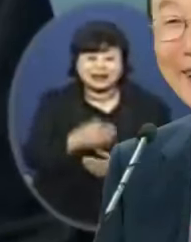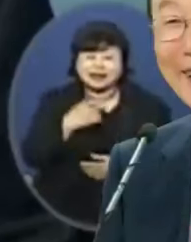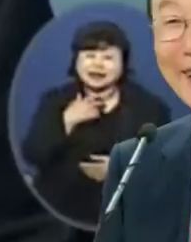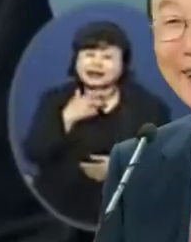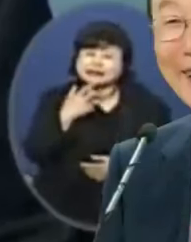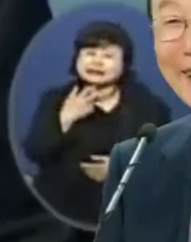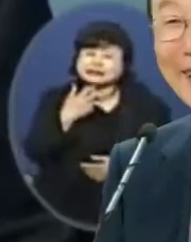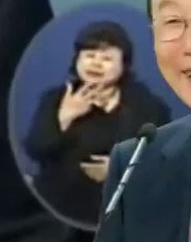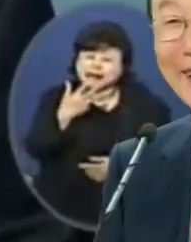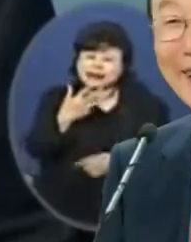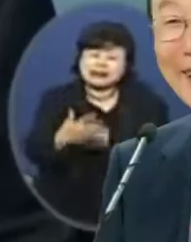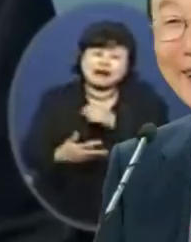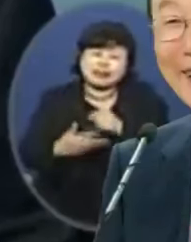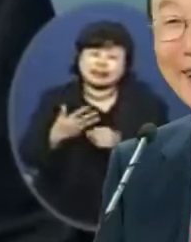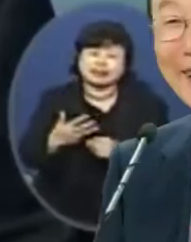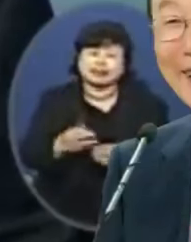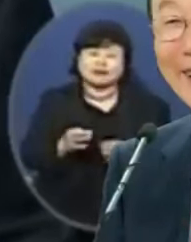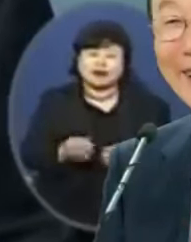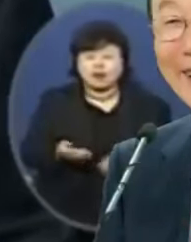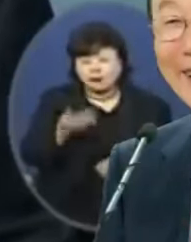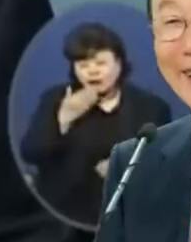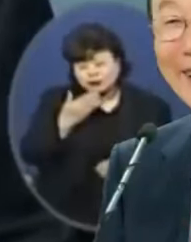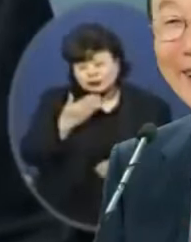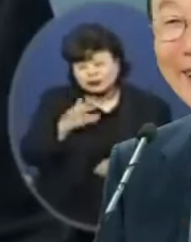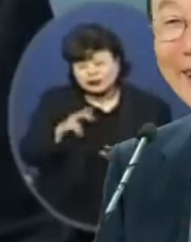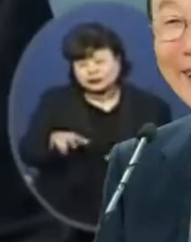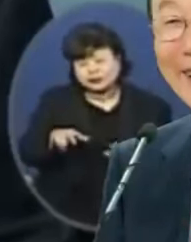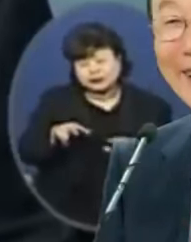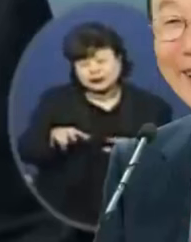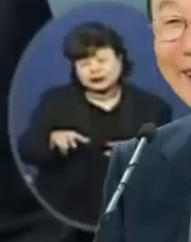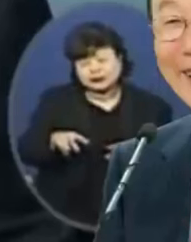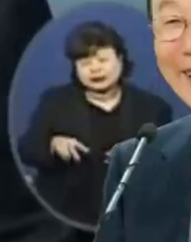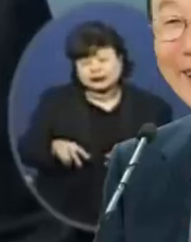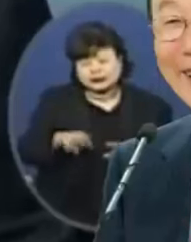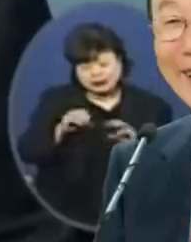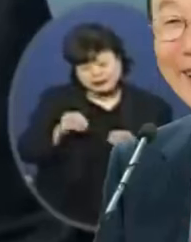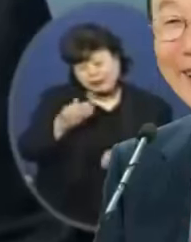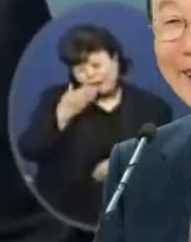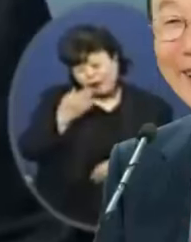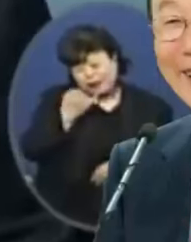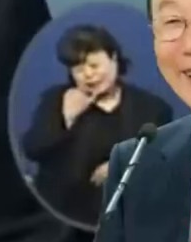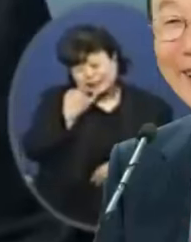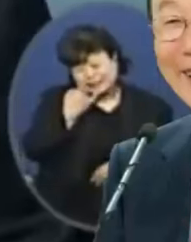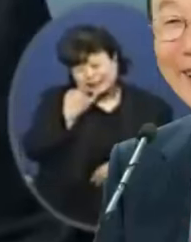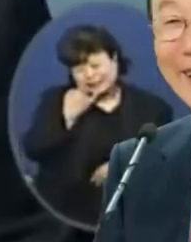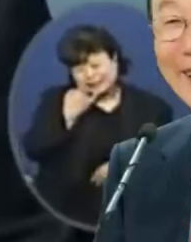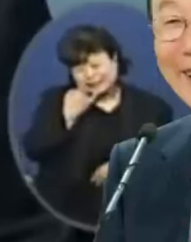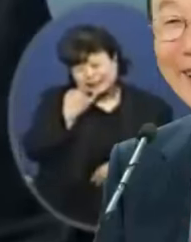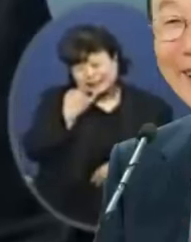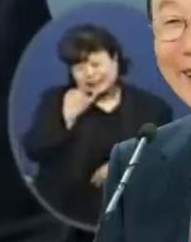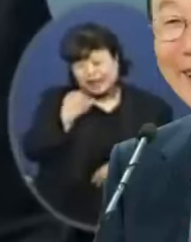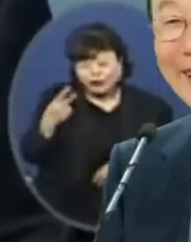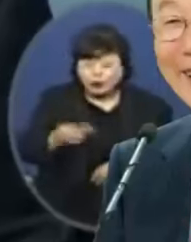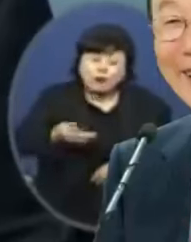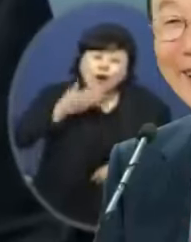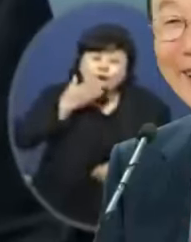78년을 먹고 살았는데 이제 그만 먹어도 될 것 같은데 그래도 30세 때 꼭 음식이 오면